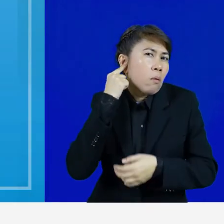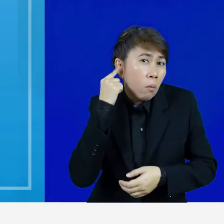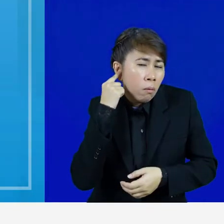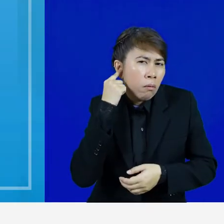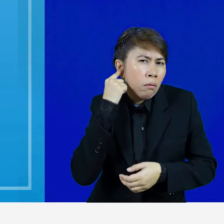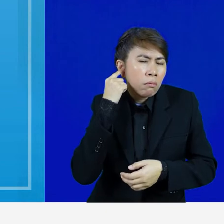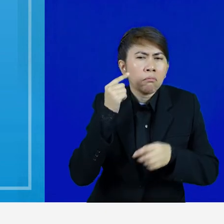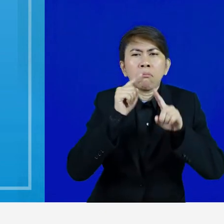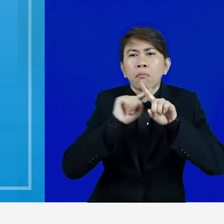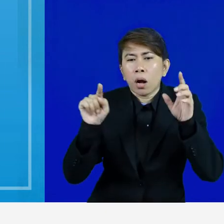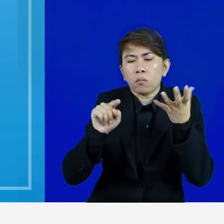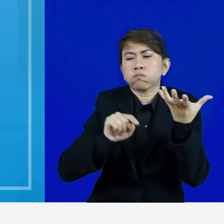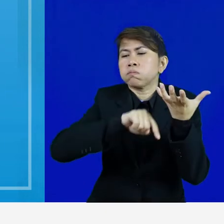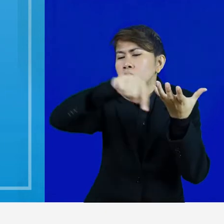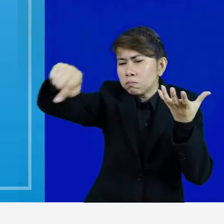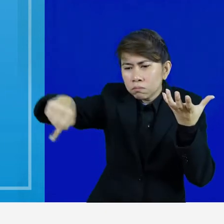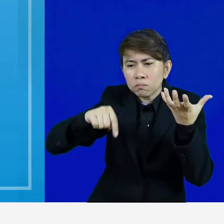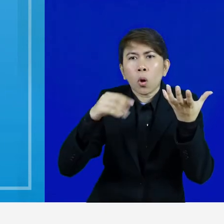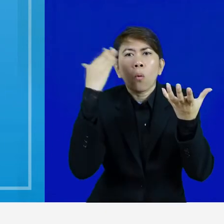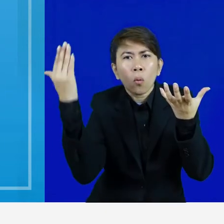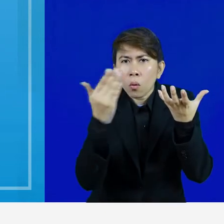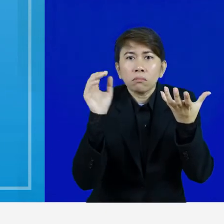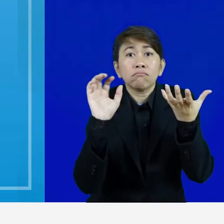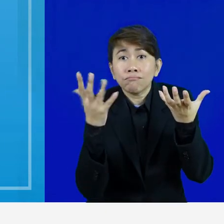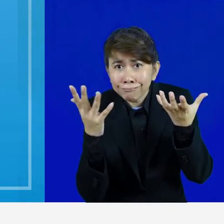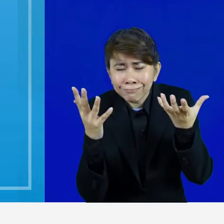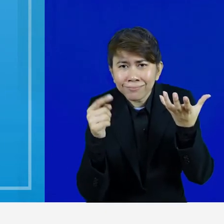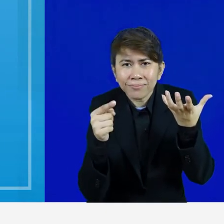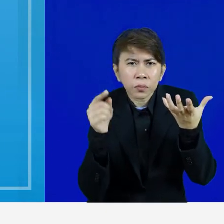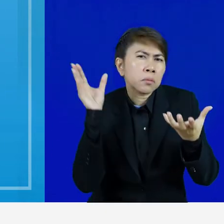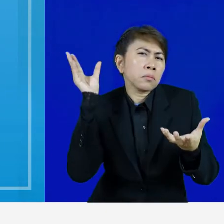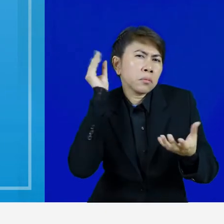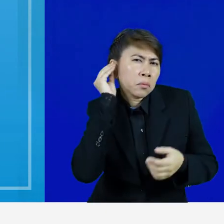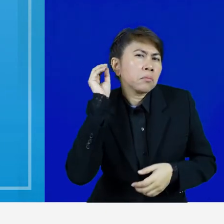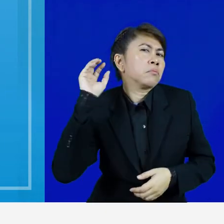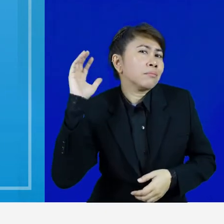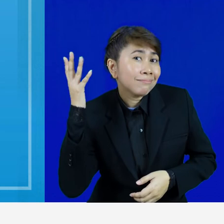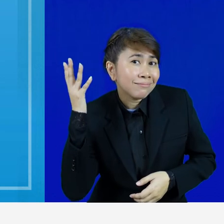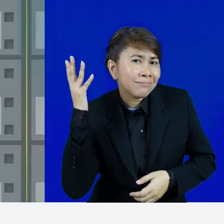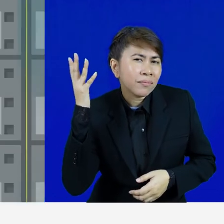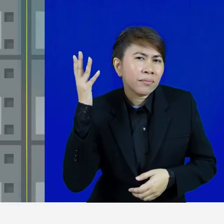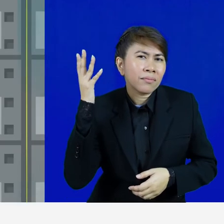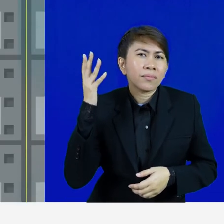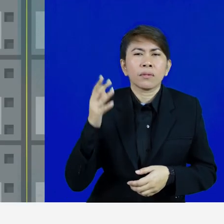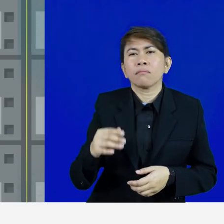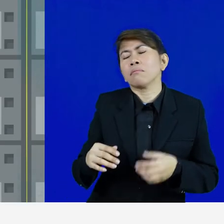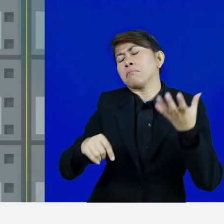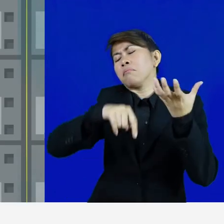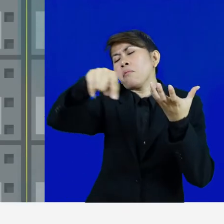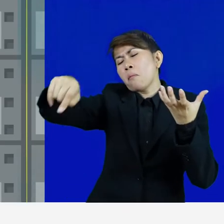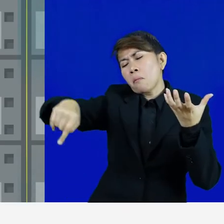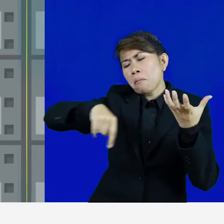างมากระทบแก้วหูเราแต่ในอวกาศน่ะไม่มีอากาศที่เป็นตัวกลางสั่นสะเทือนเราก็เลยไม่ได้ยินเสียง ว้